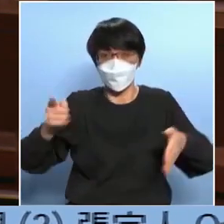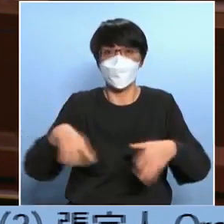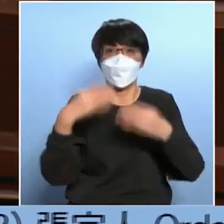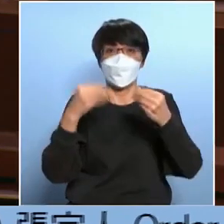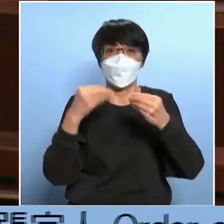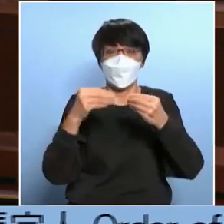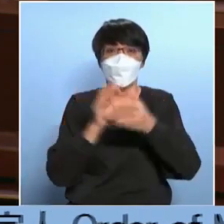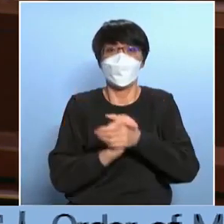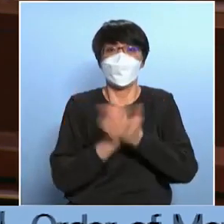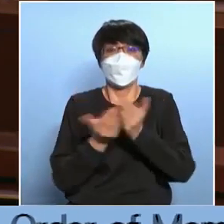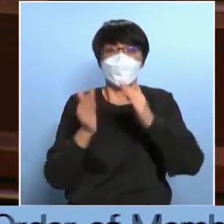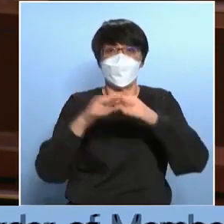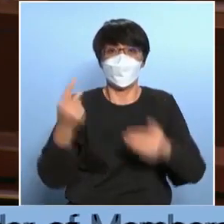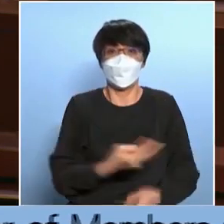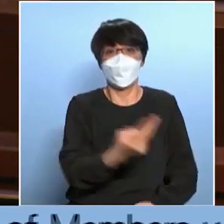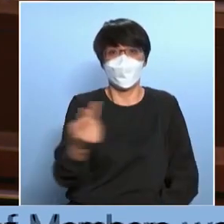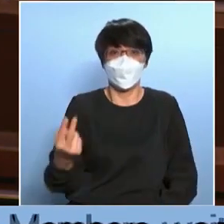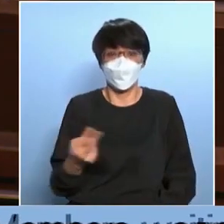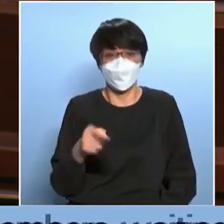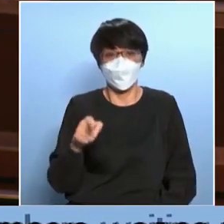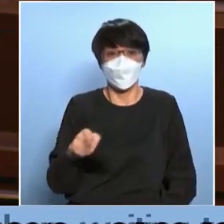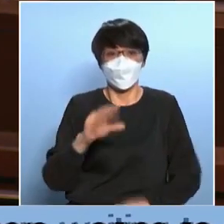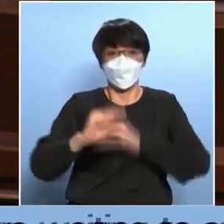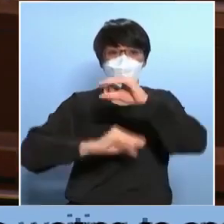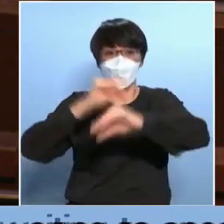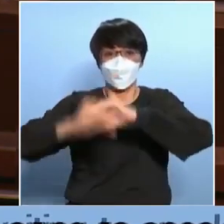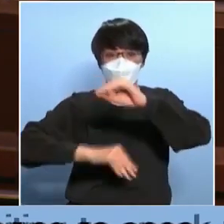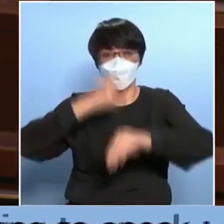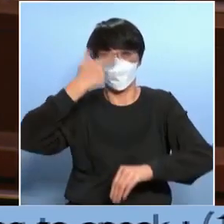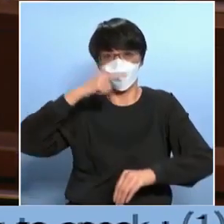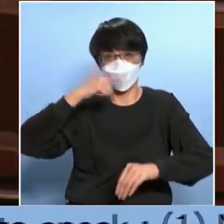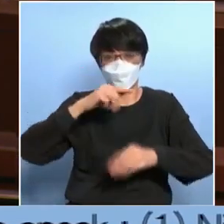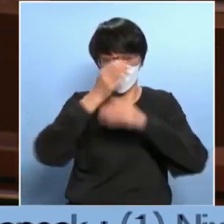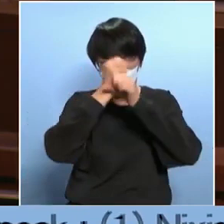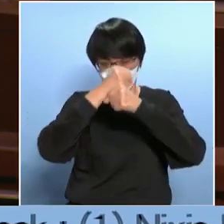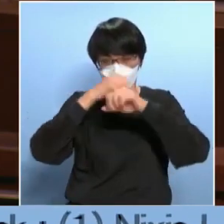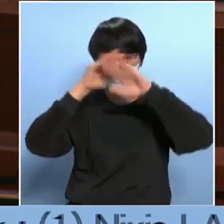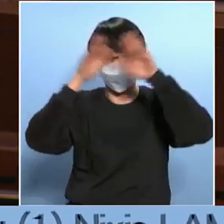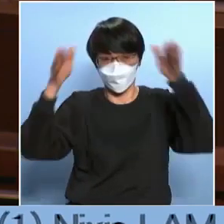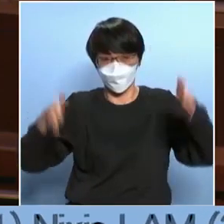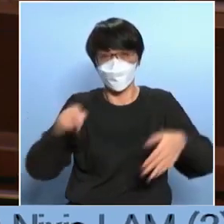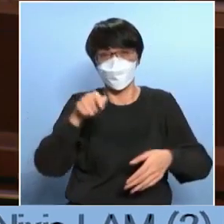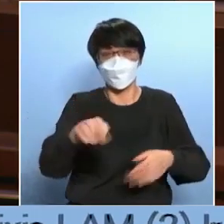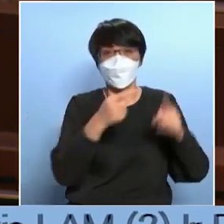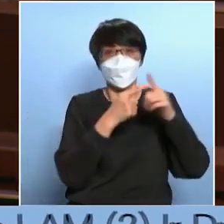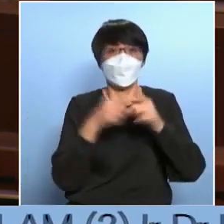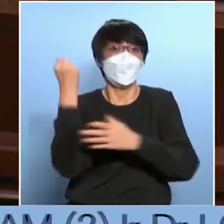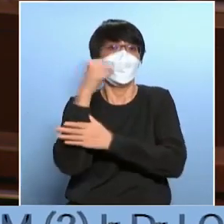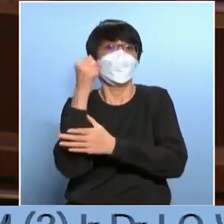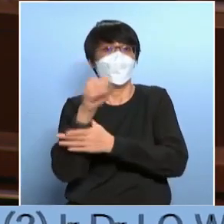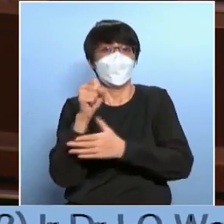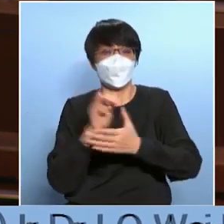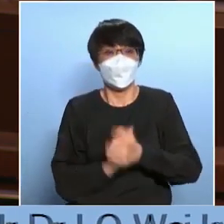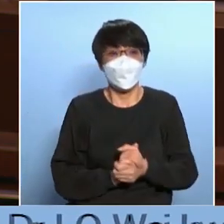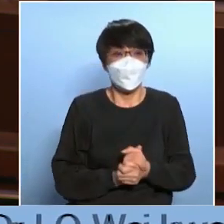要用一個綠化地帶來建築它的新的實驗室，都受到當地的居民反對。所以你